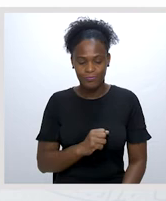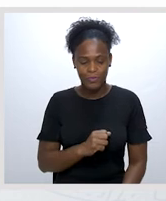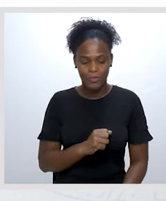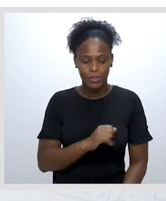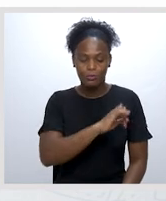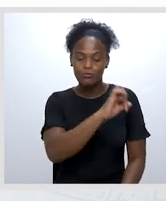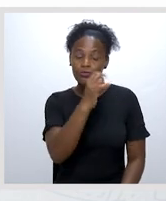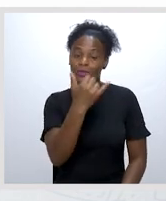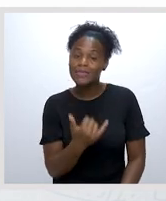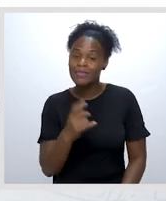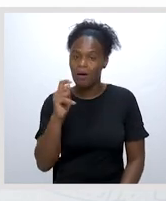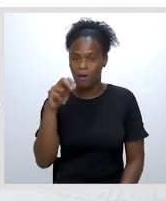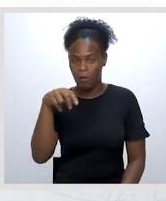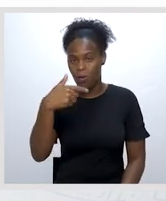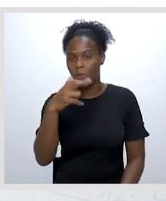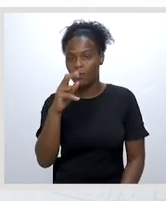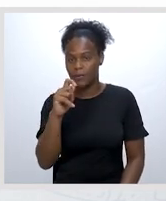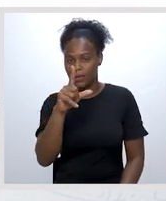Vous y entrerez.